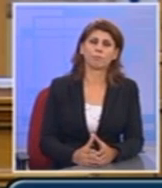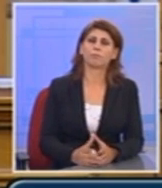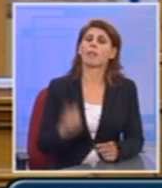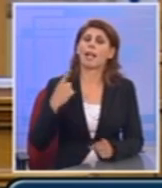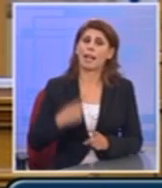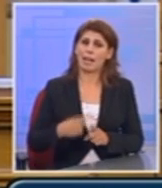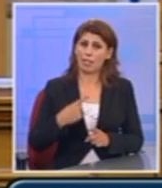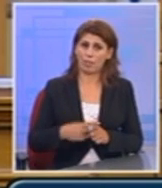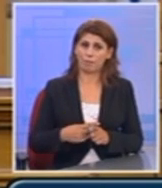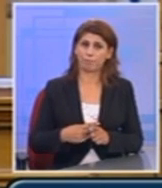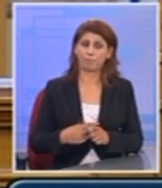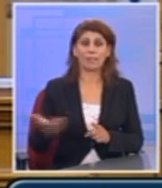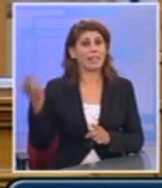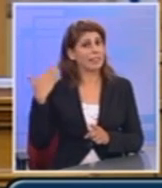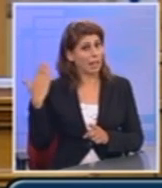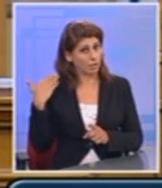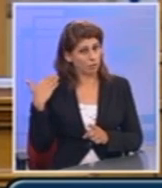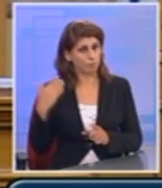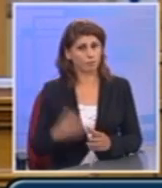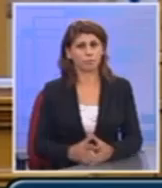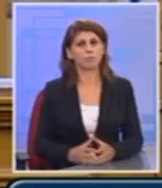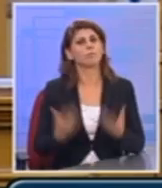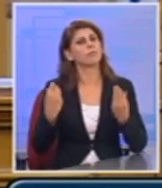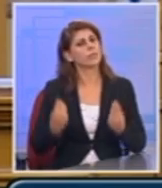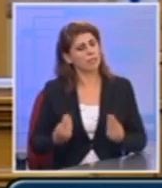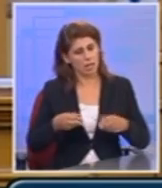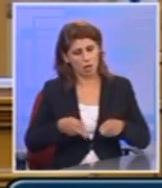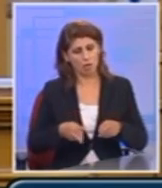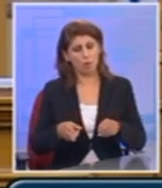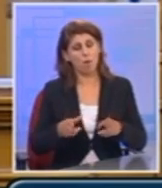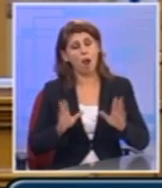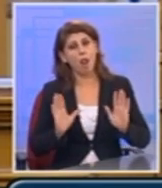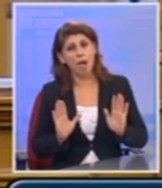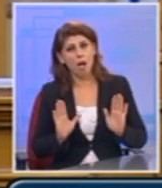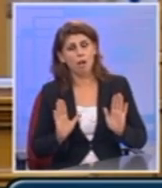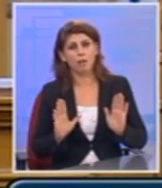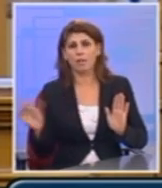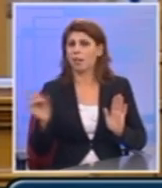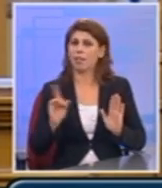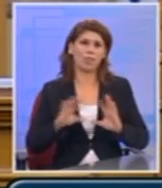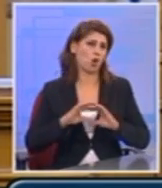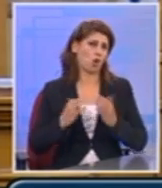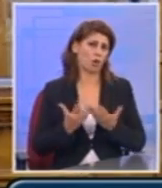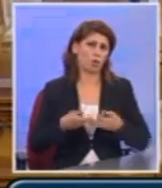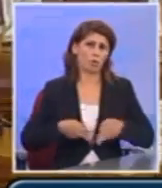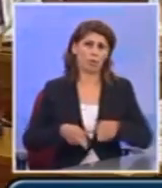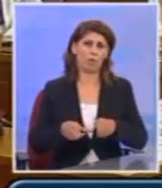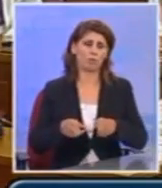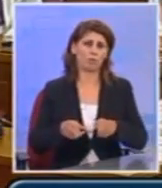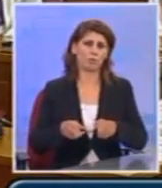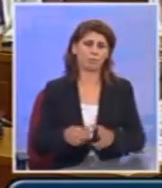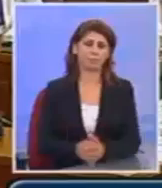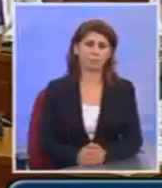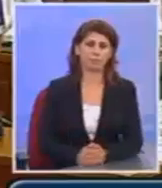ελλάδα ήταν σε καλό δρόμο αλλά δεν ολοκληρώθηκε δεν ολοκλήρωσε τη